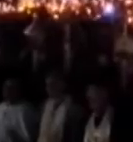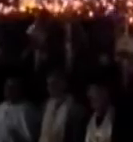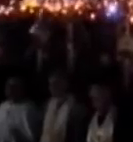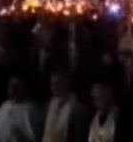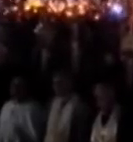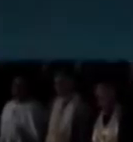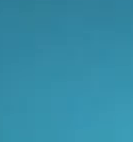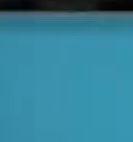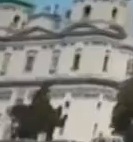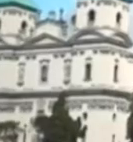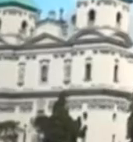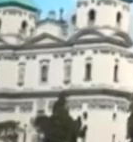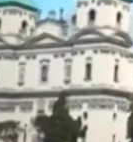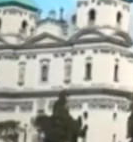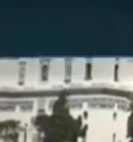Музика